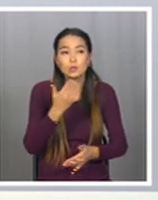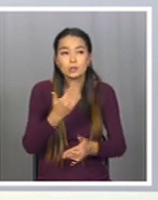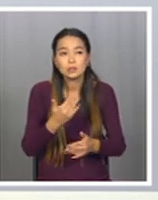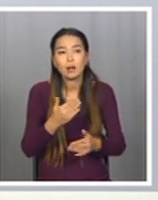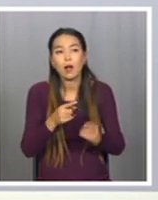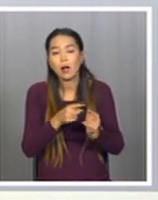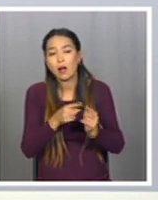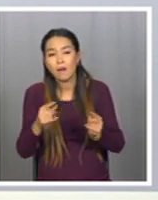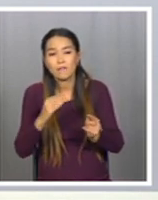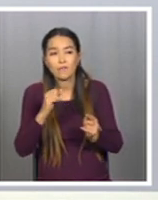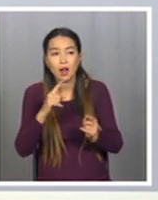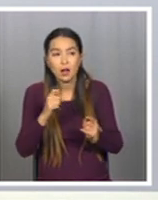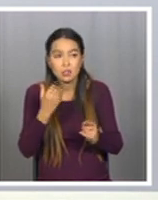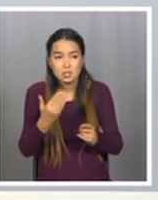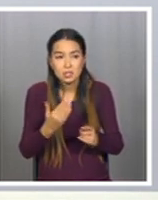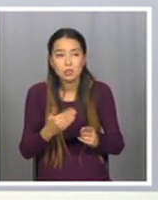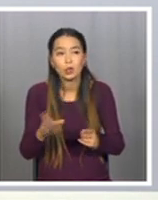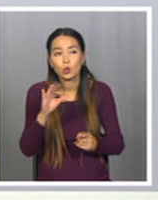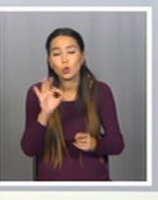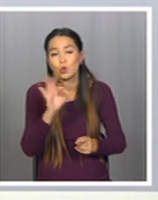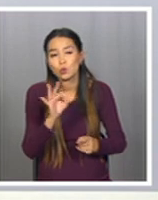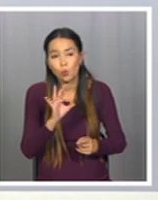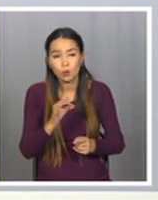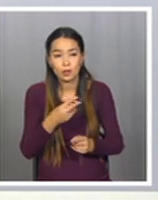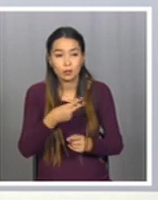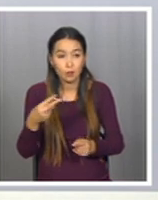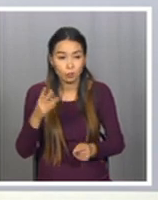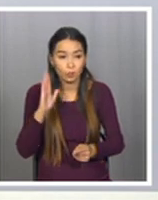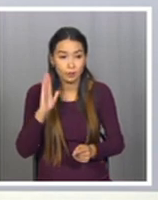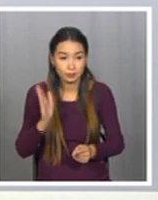фазалардың ығысуы нөлге тең болады.